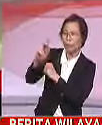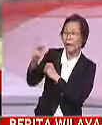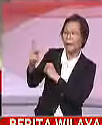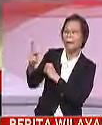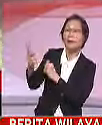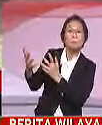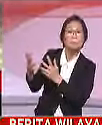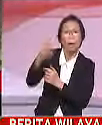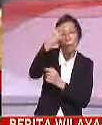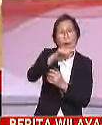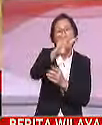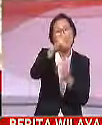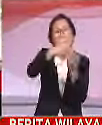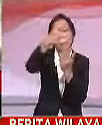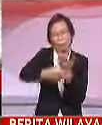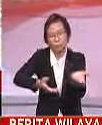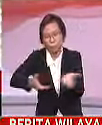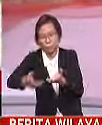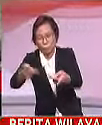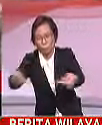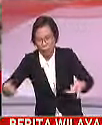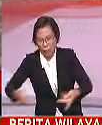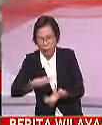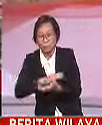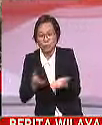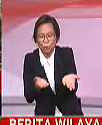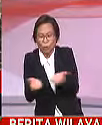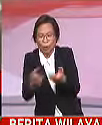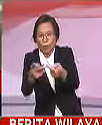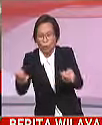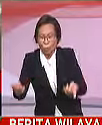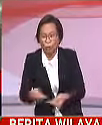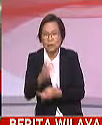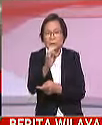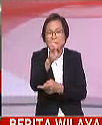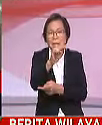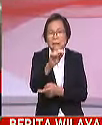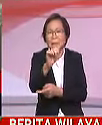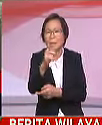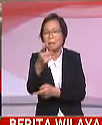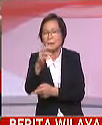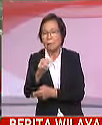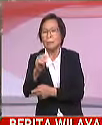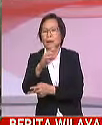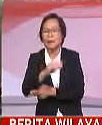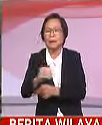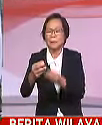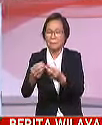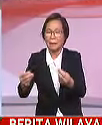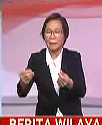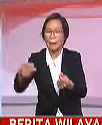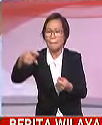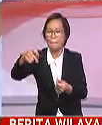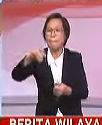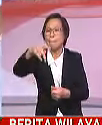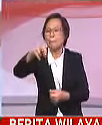RM720,000 bagi 4 projek penyelenggaraan kolam iaitu di Senadin Fasa 7, Ketin Water Senadin, Tanah Bencah Permai